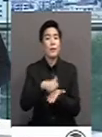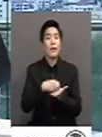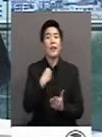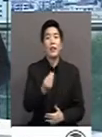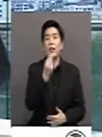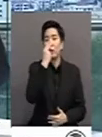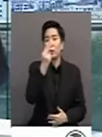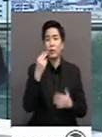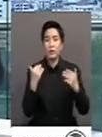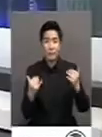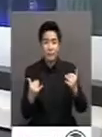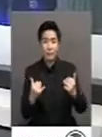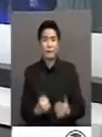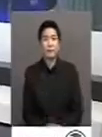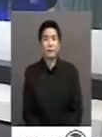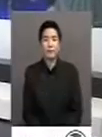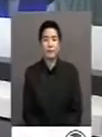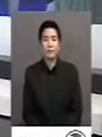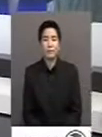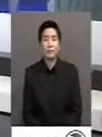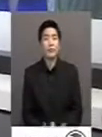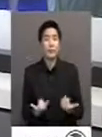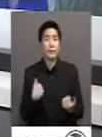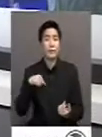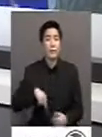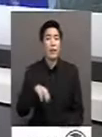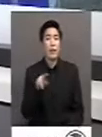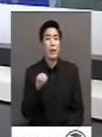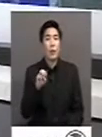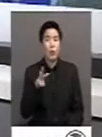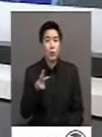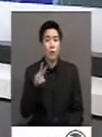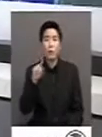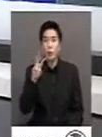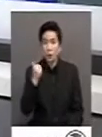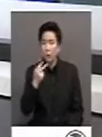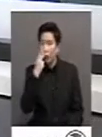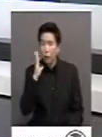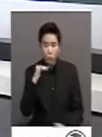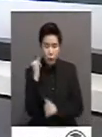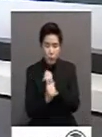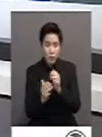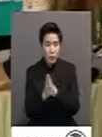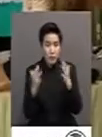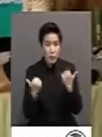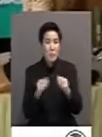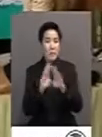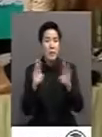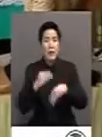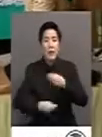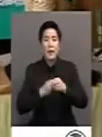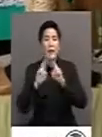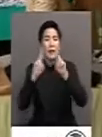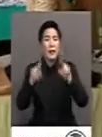บรรยากาศครับคุณปิยวรรณ เชิญครับ วันนี้สตูดิโอ Now 26ของเราคึกคักเป็นพิเศษค่ะคุณผู้ชมเพราะว่ามีการเปิดเป็นตลาดนัดพอเ